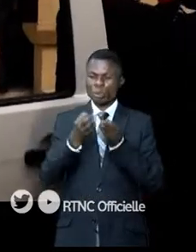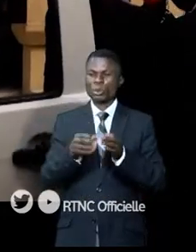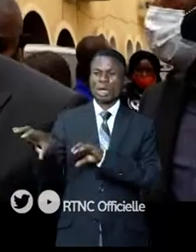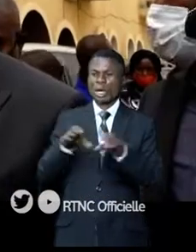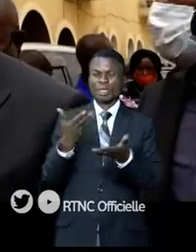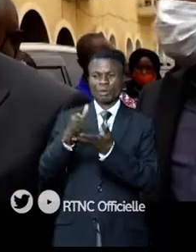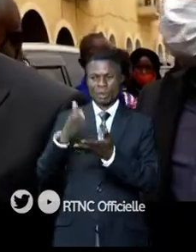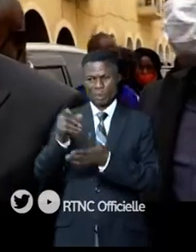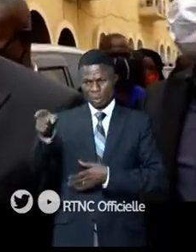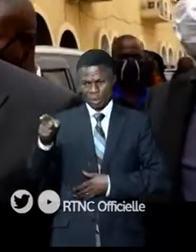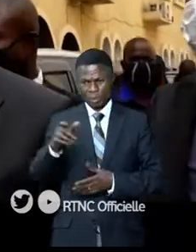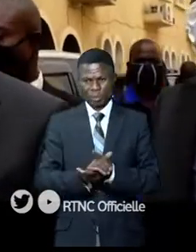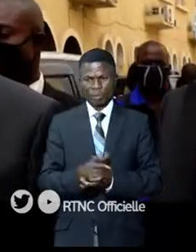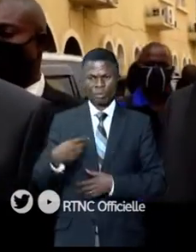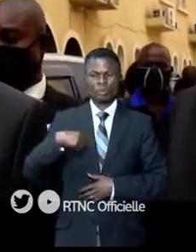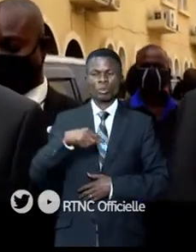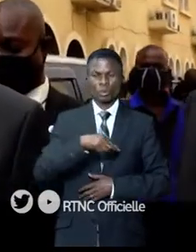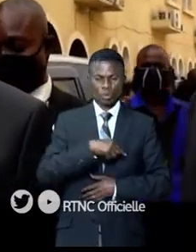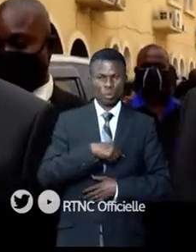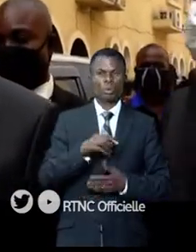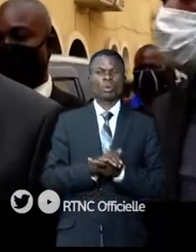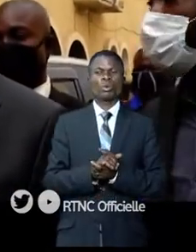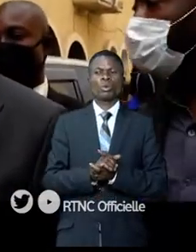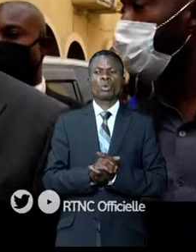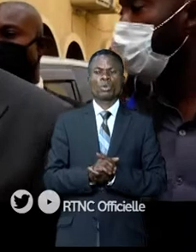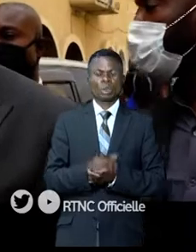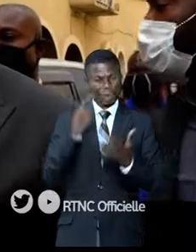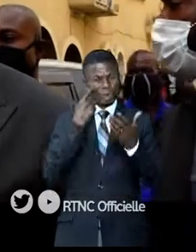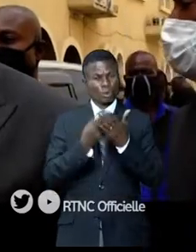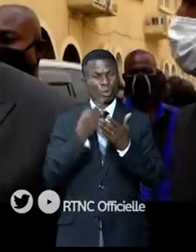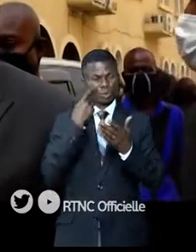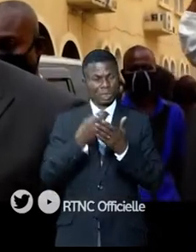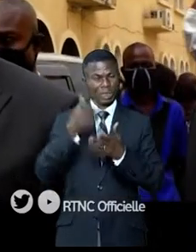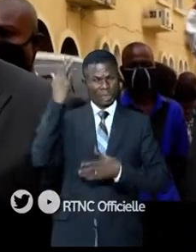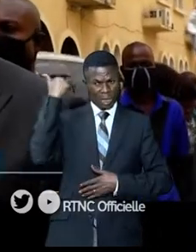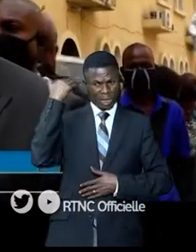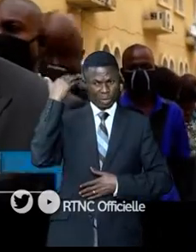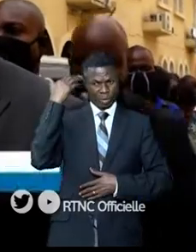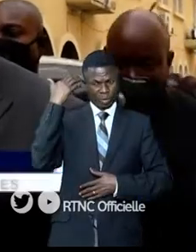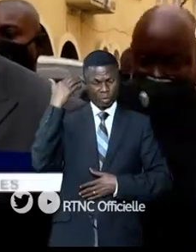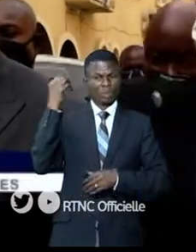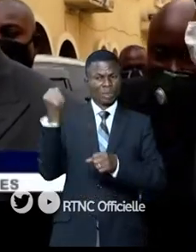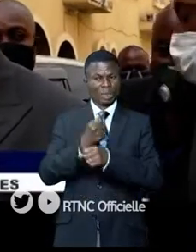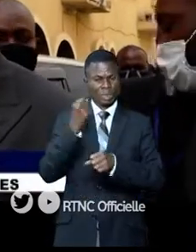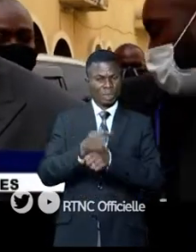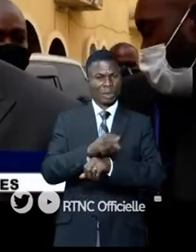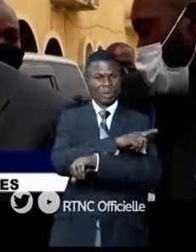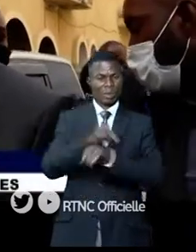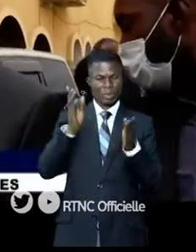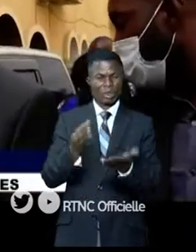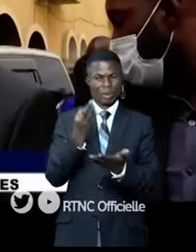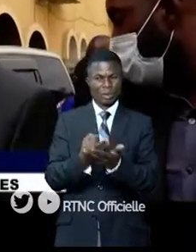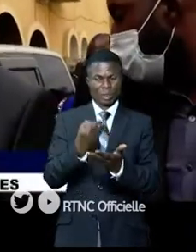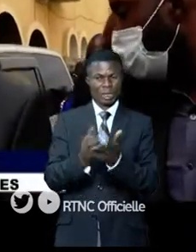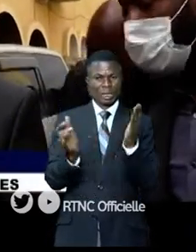cérémonie. Nous avions constaté que les services administratifs, financiers